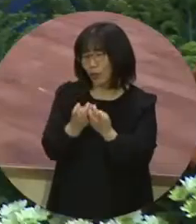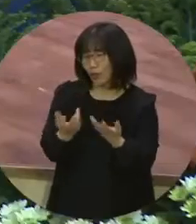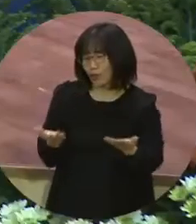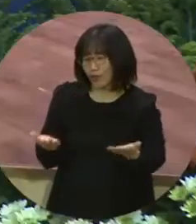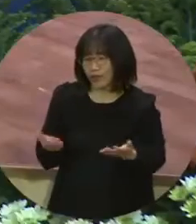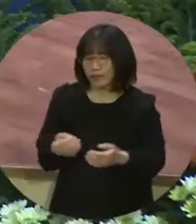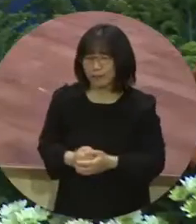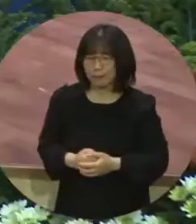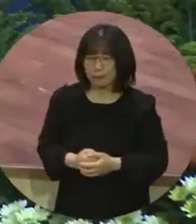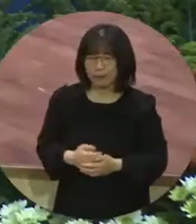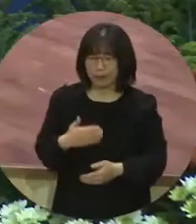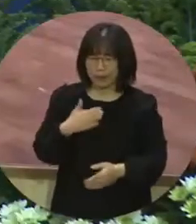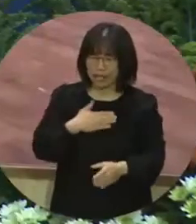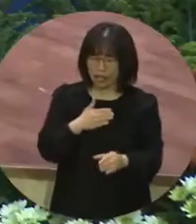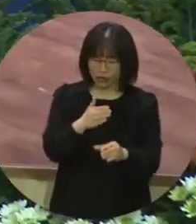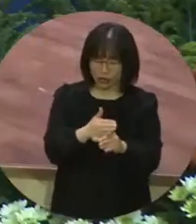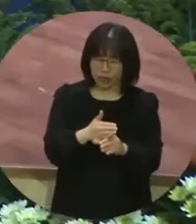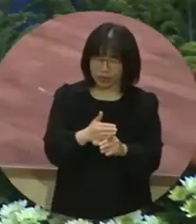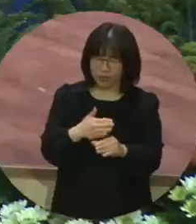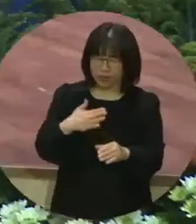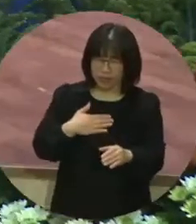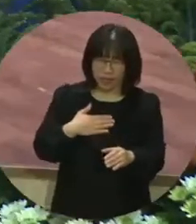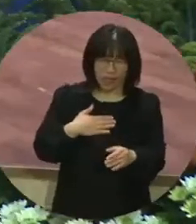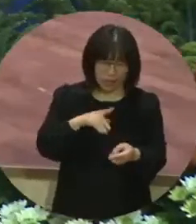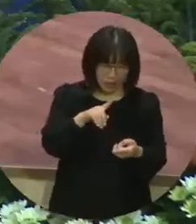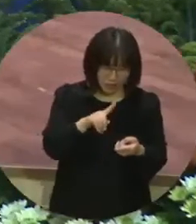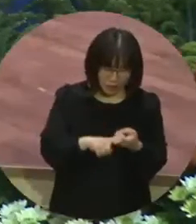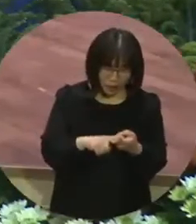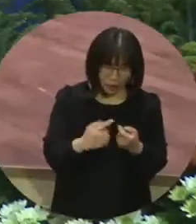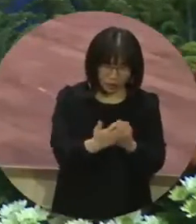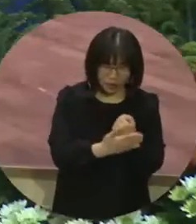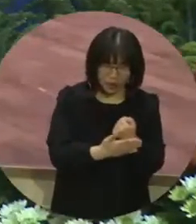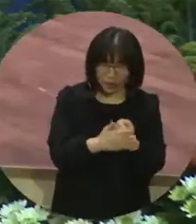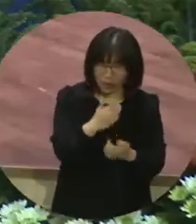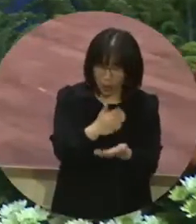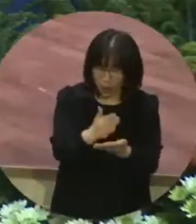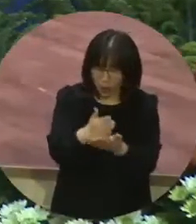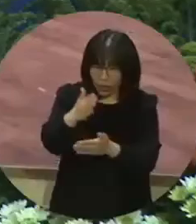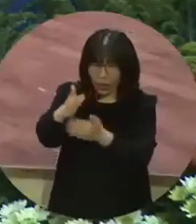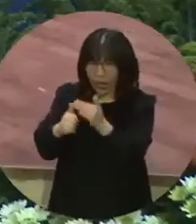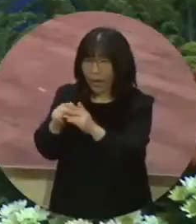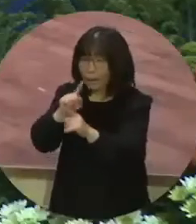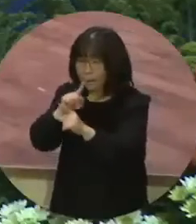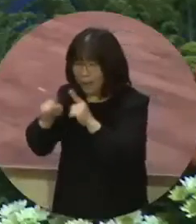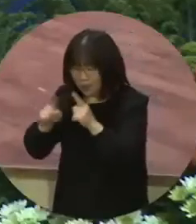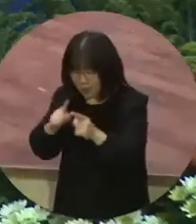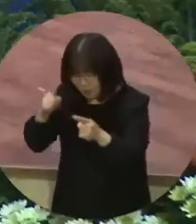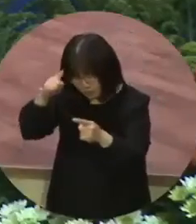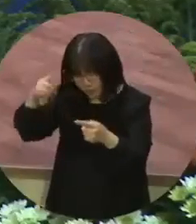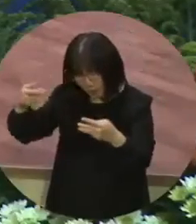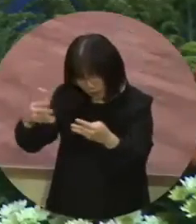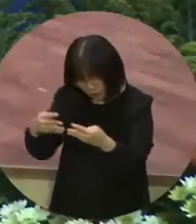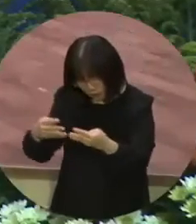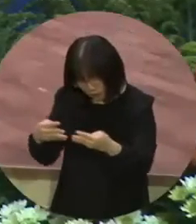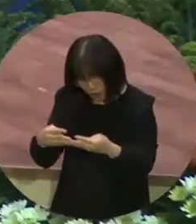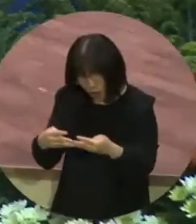여러분 그냥 나 중심의 은혜가 아니고 하나님의 말씀을 붙잡고 적용해서 받은